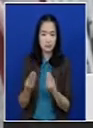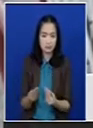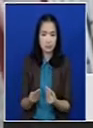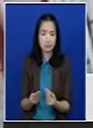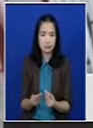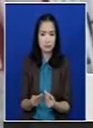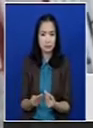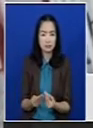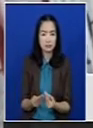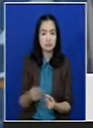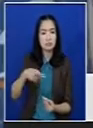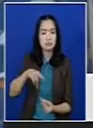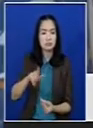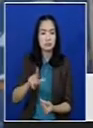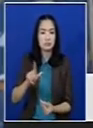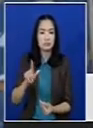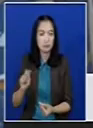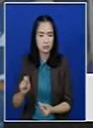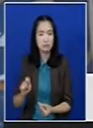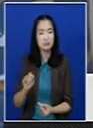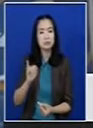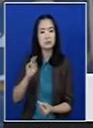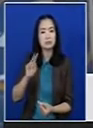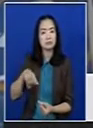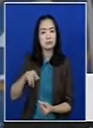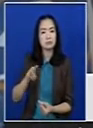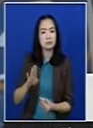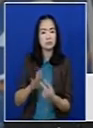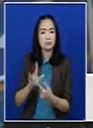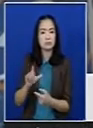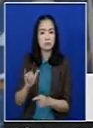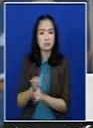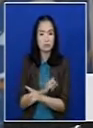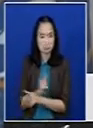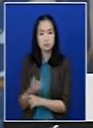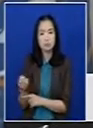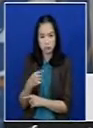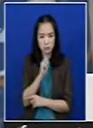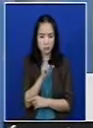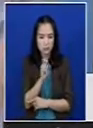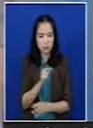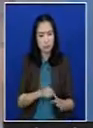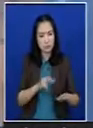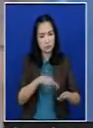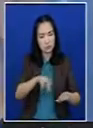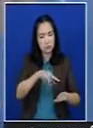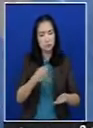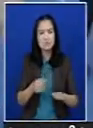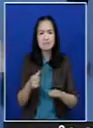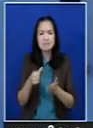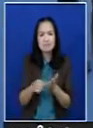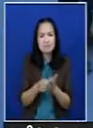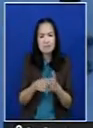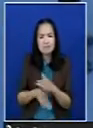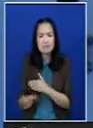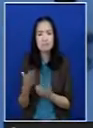ลย์คุ้มฉายาซึ่งรัฐมนตรียุติธรรมก็เน้นย้ำให้เร่งเครื่องสำหรับการตรวจประเด็นเรื่องรถหลบหนีภาษีร